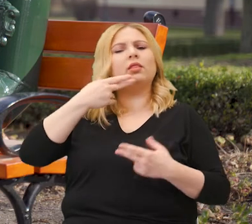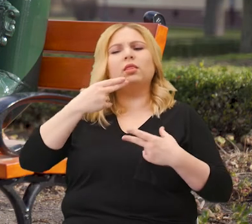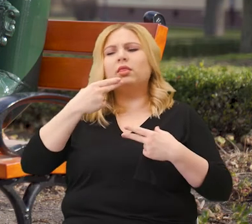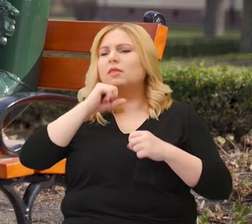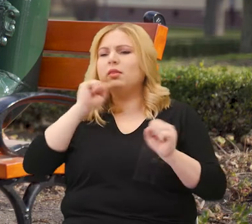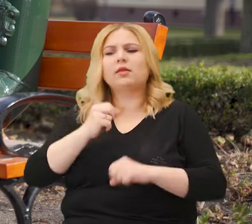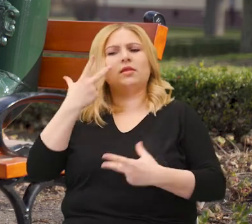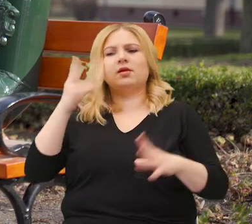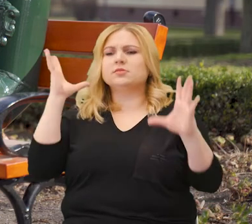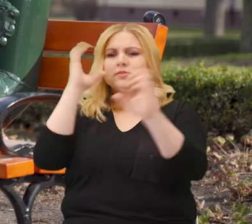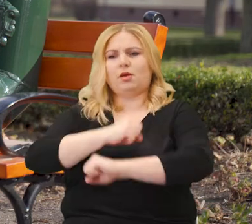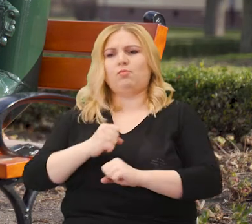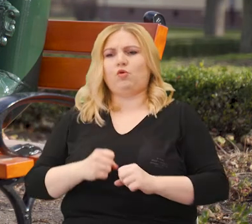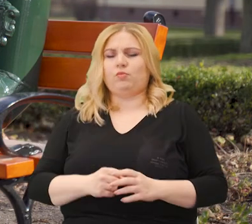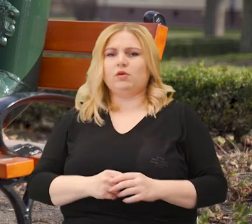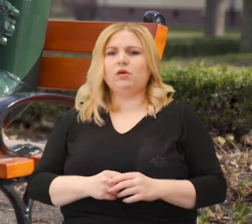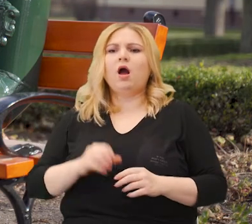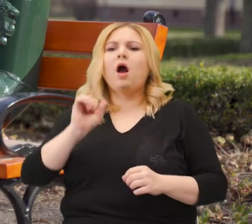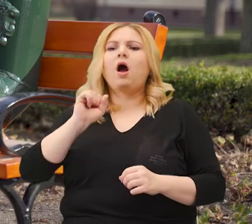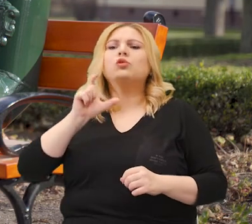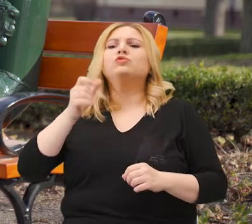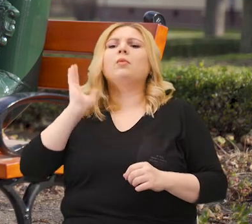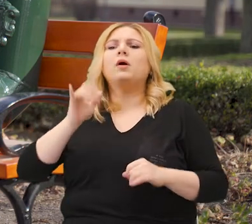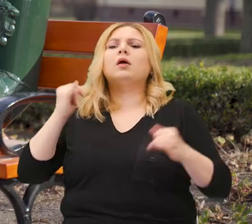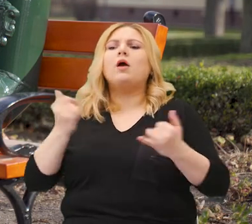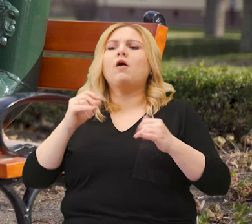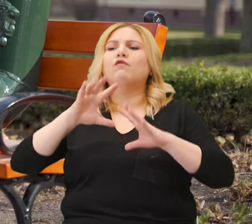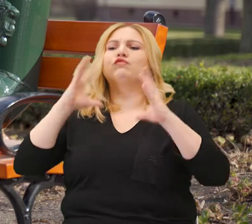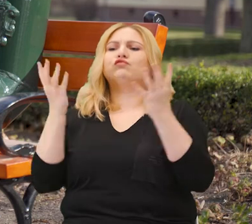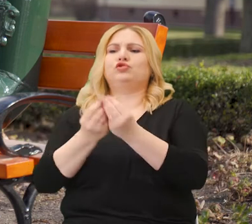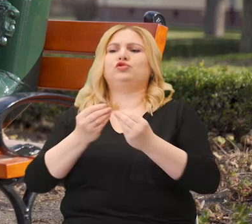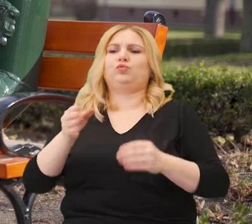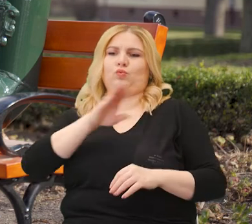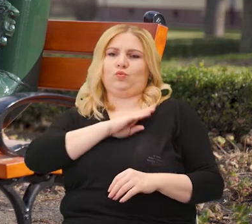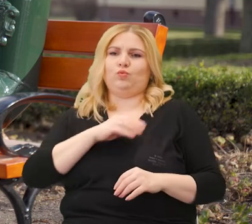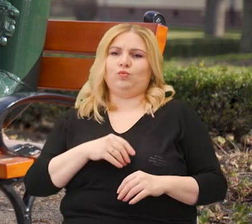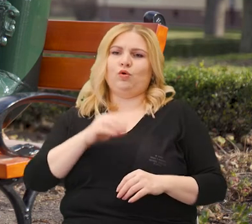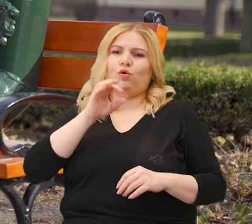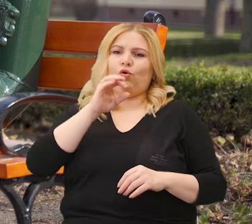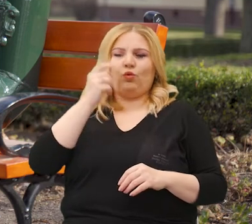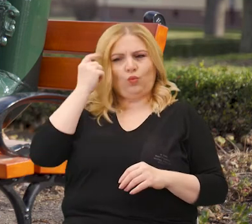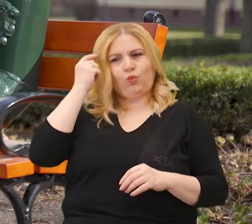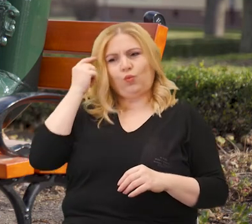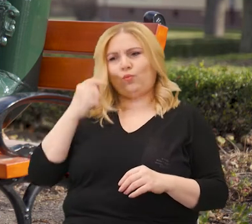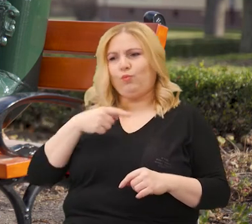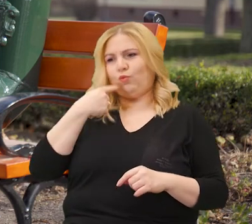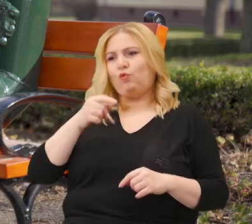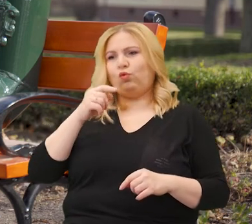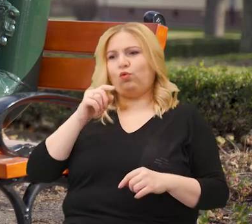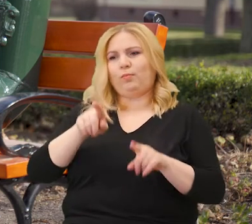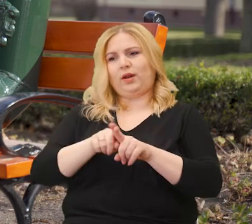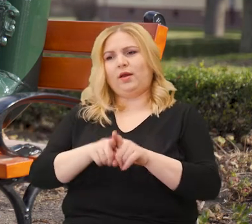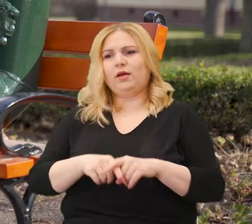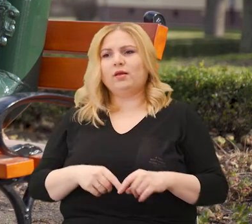obiecał Tomcio i jednym ciągiem dodał. Próbowałaś tych landrynek? Kwaśne. Ty, a co będzie, jak wszyscy umrą? Nie będzie wcale ludzi?